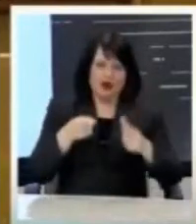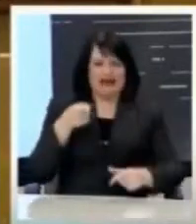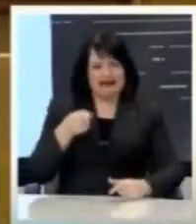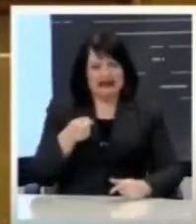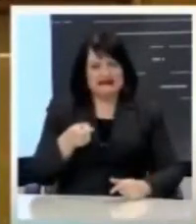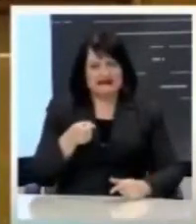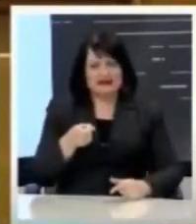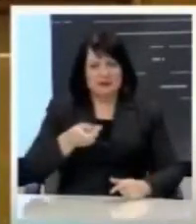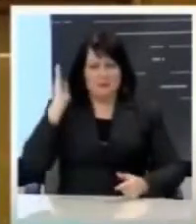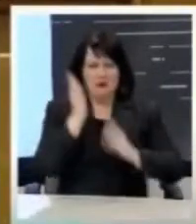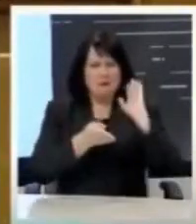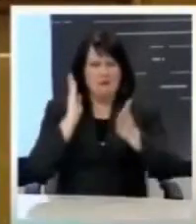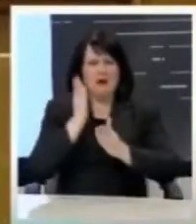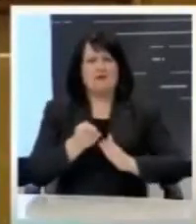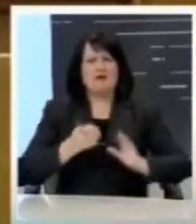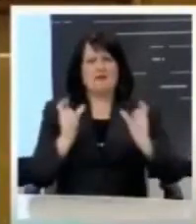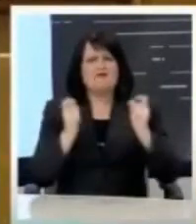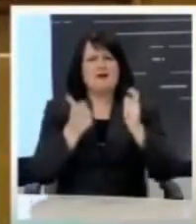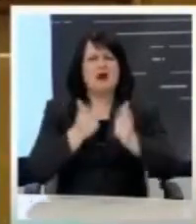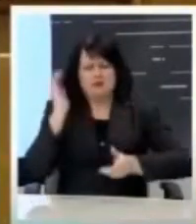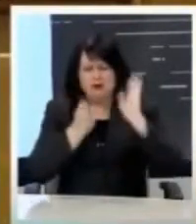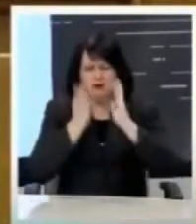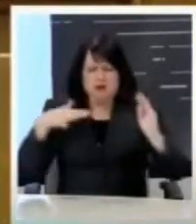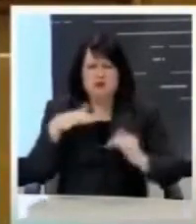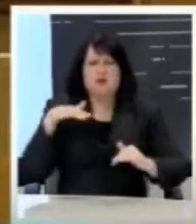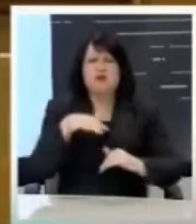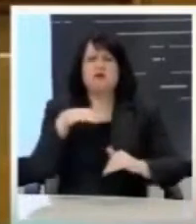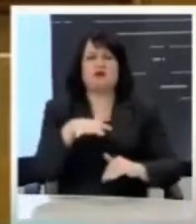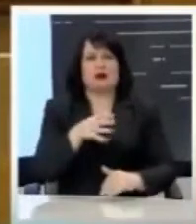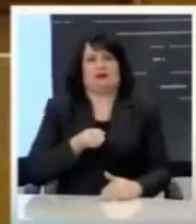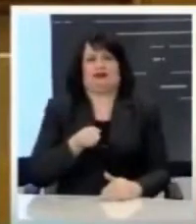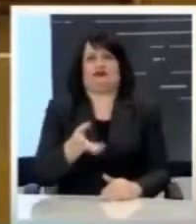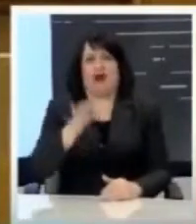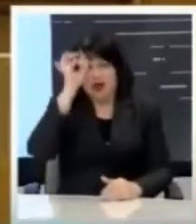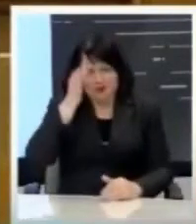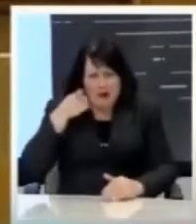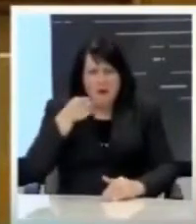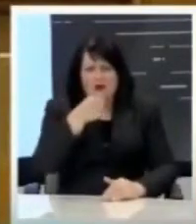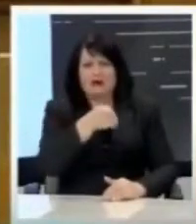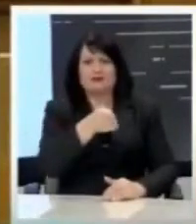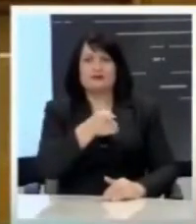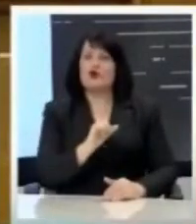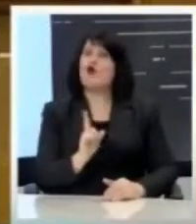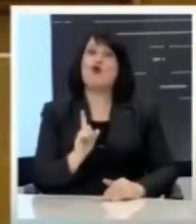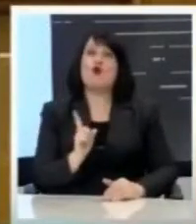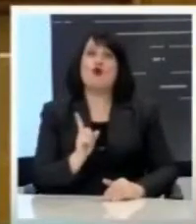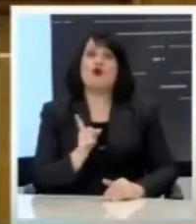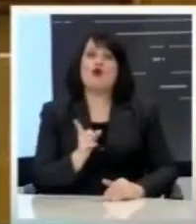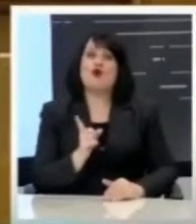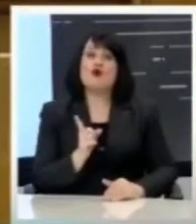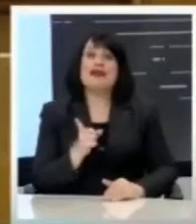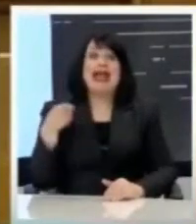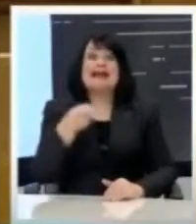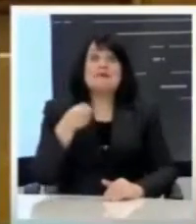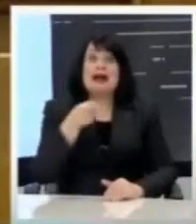καταστολή ξεπέρασε κάθε προηγούμενο και επαναλαμβάνω, όχι η καταστολή απέναντι στους